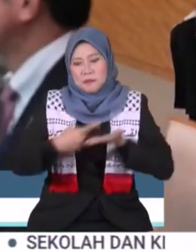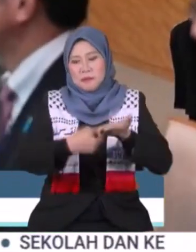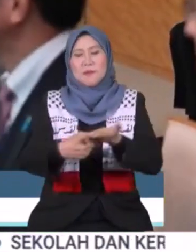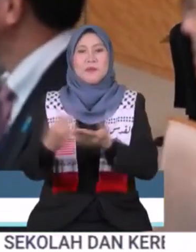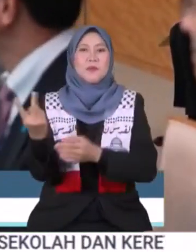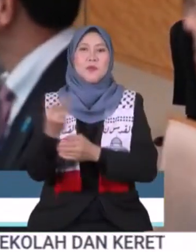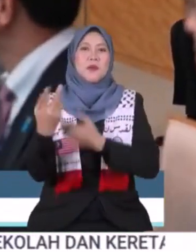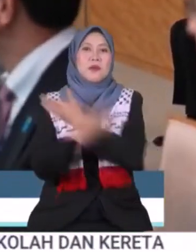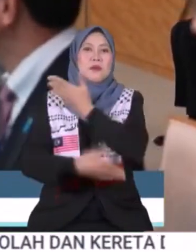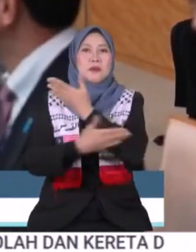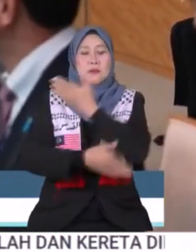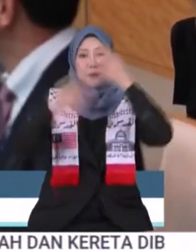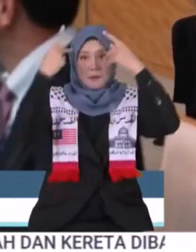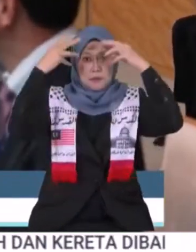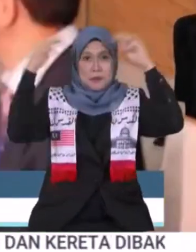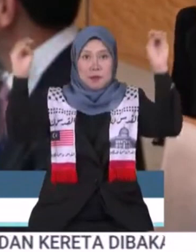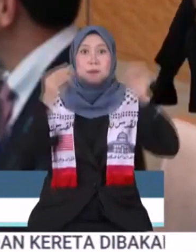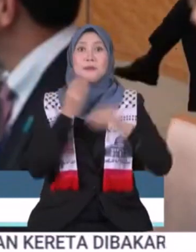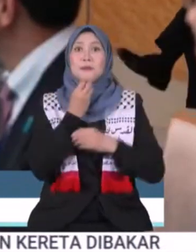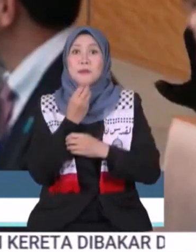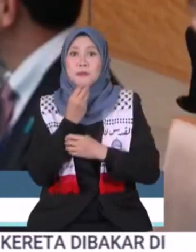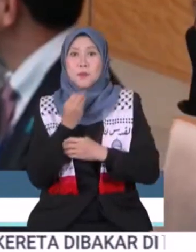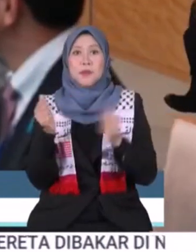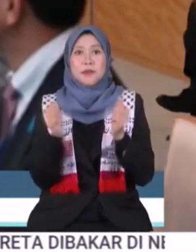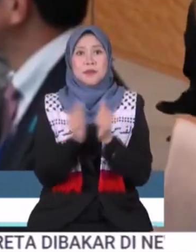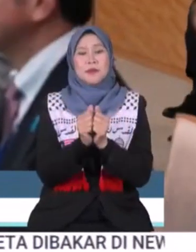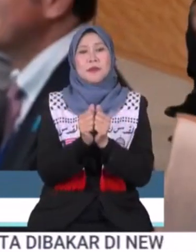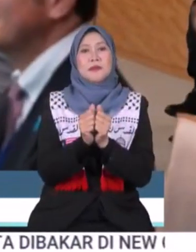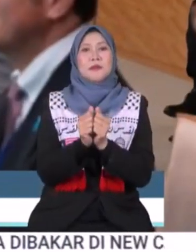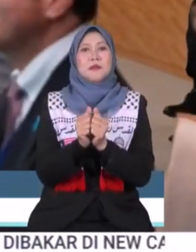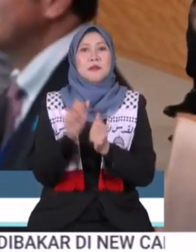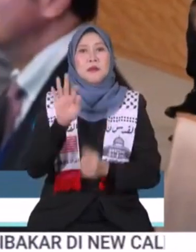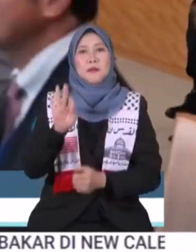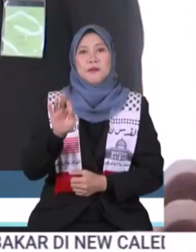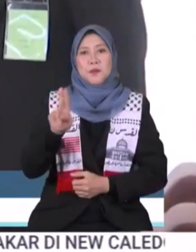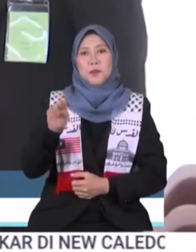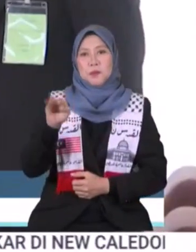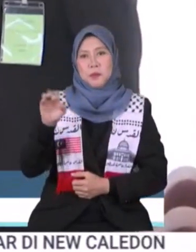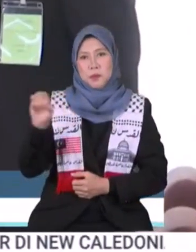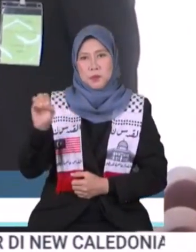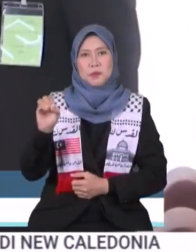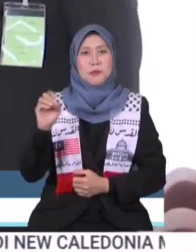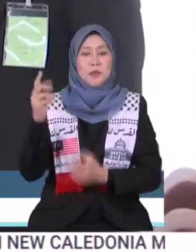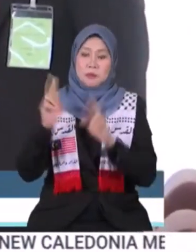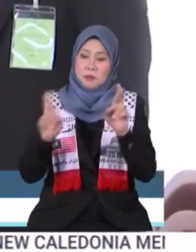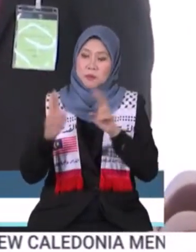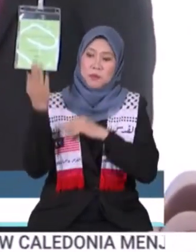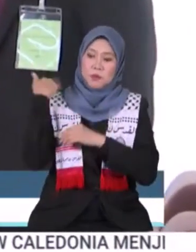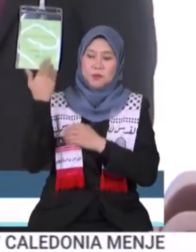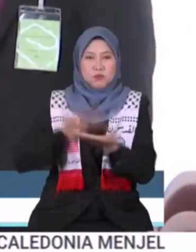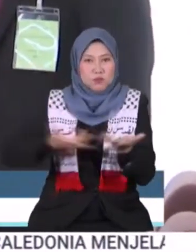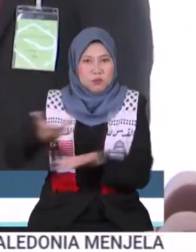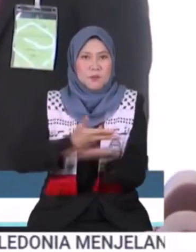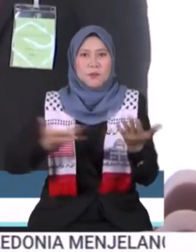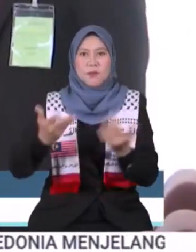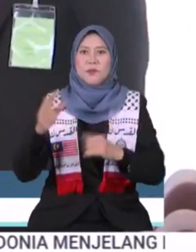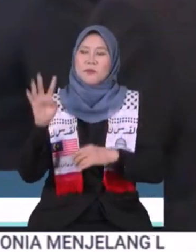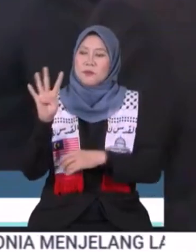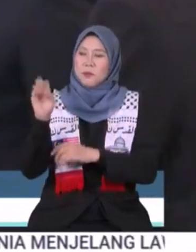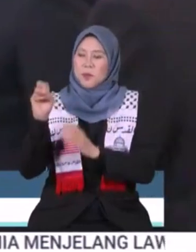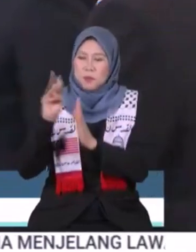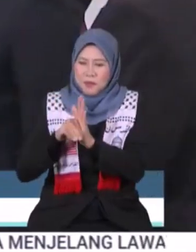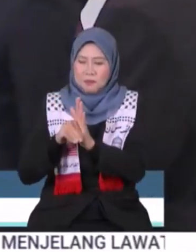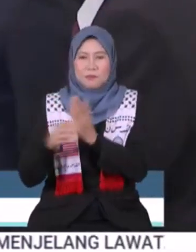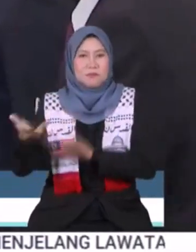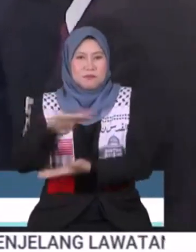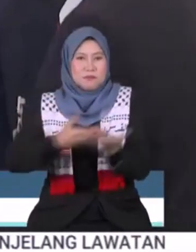dua hala Perdana Menteri Datuk Seri Anwar Ibrahim dengan rakan sejawat Fumio Kishida pada Rabu. Berlangsung sekitar 40 minit, kedua-dua